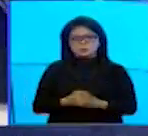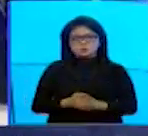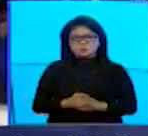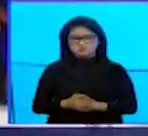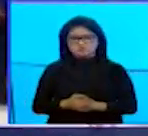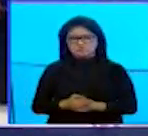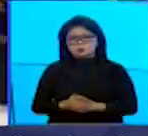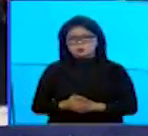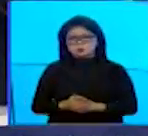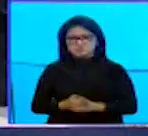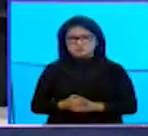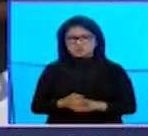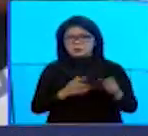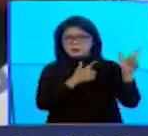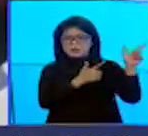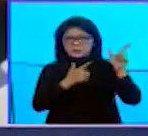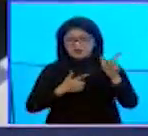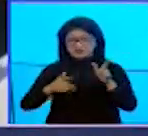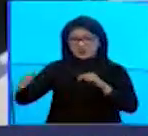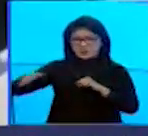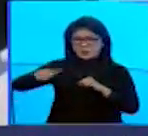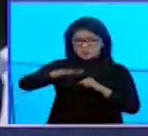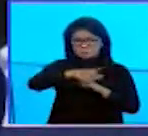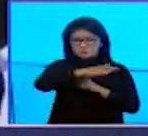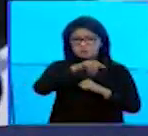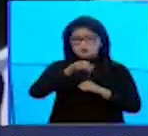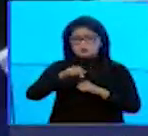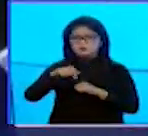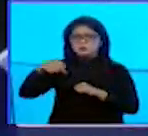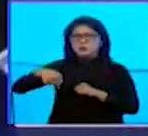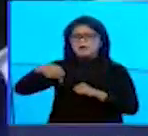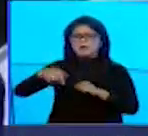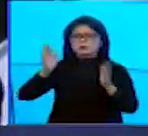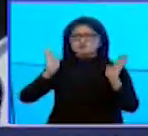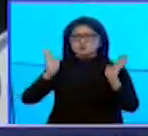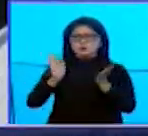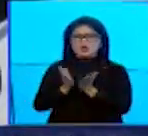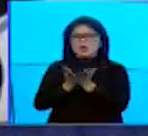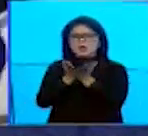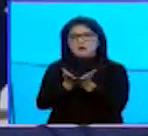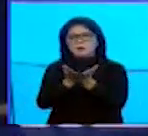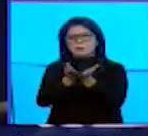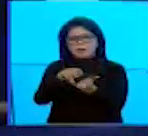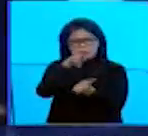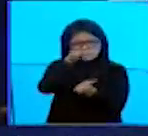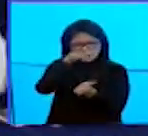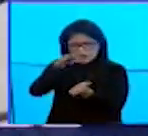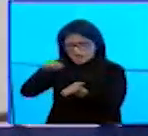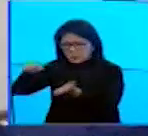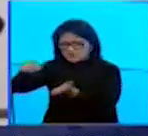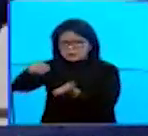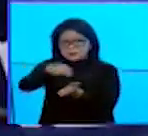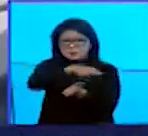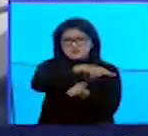angkatan laut khususnya sudah mengerahkan berbagai Chaeri untuk membantu pencarian Dan untuk